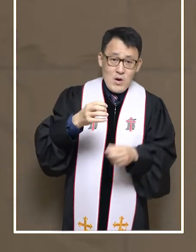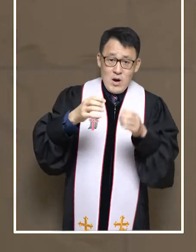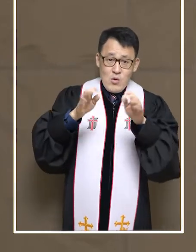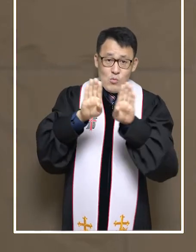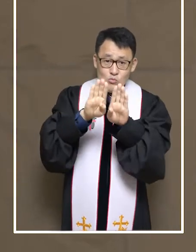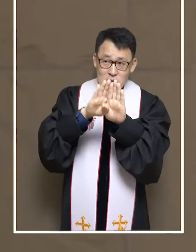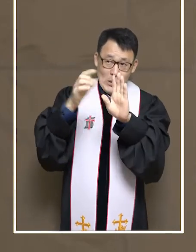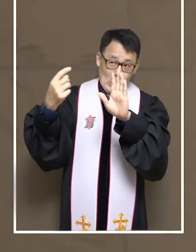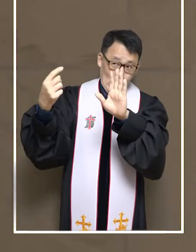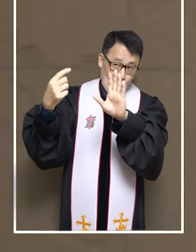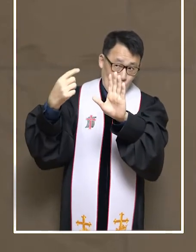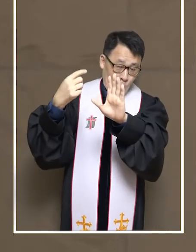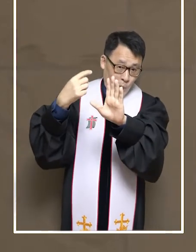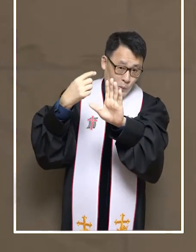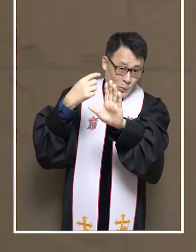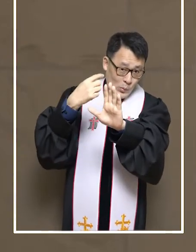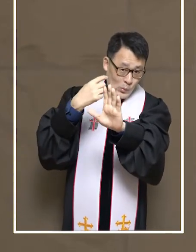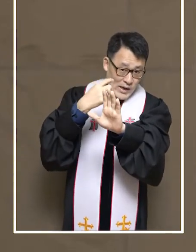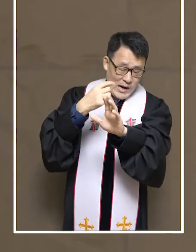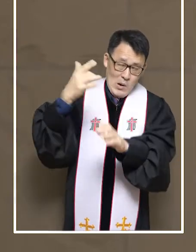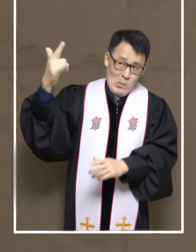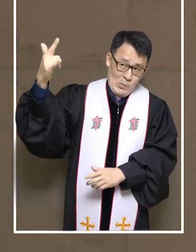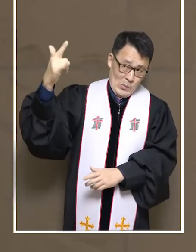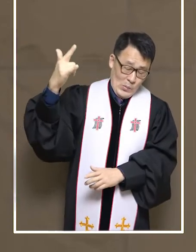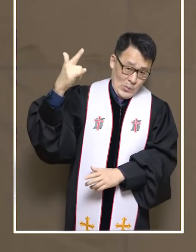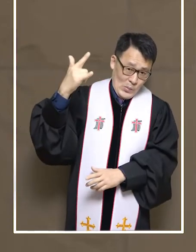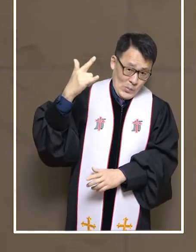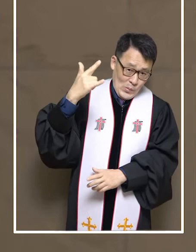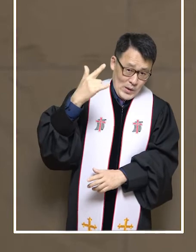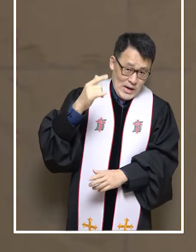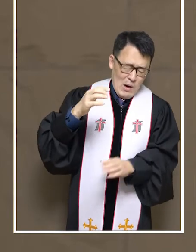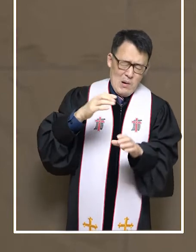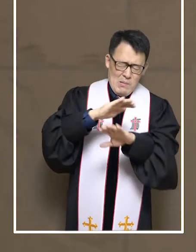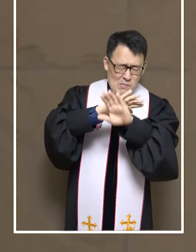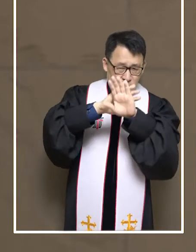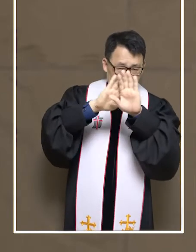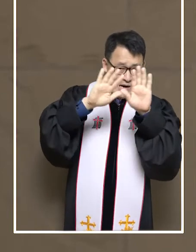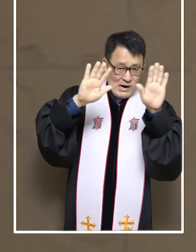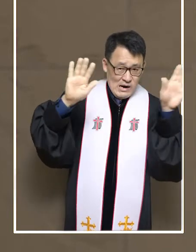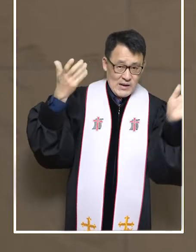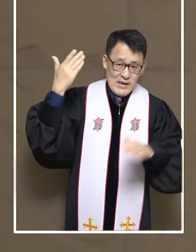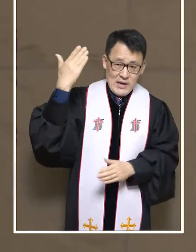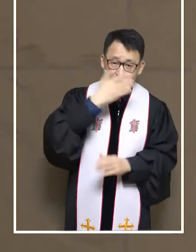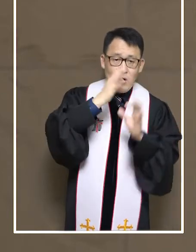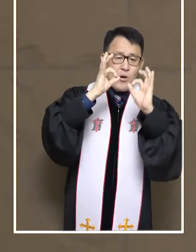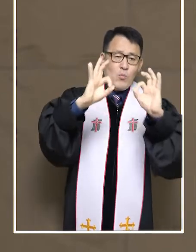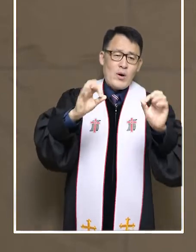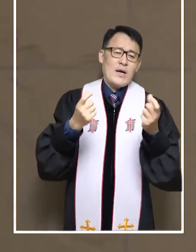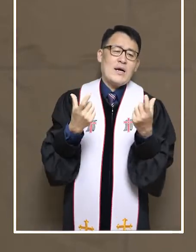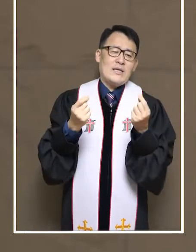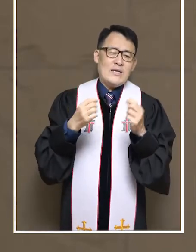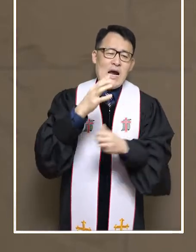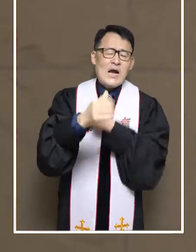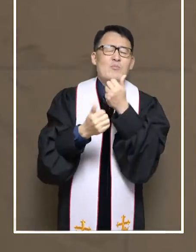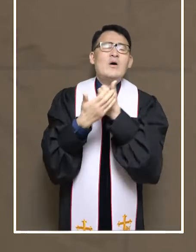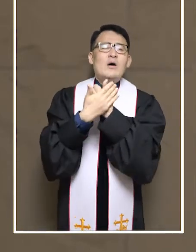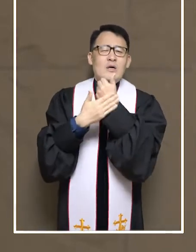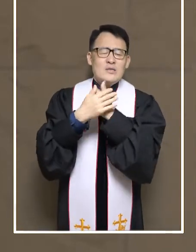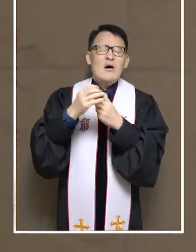있으면 캄캄하지만 문 틈으로 들어오는 햇살이 더 밝게 선명하게 보이는